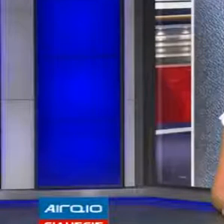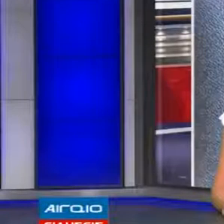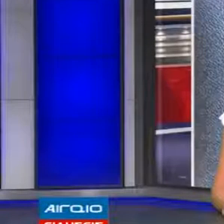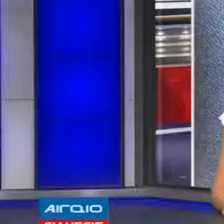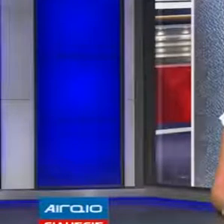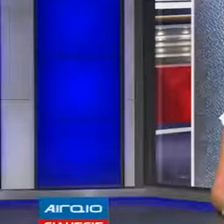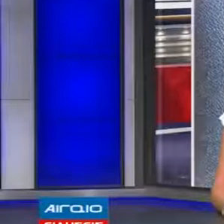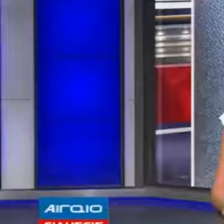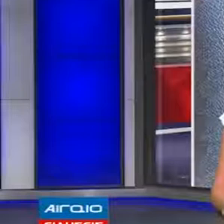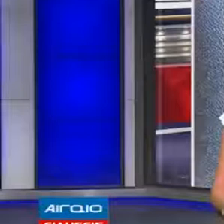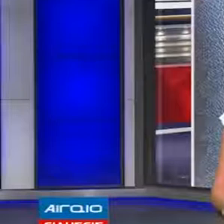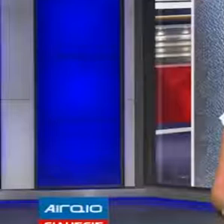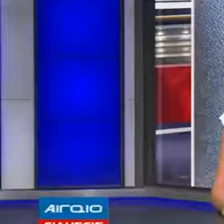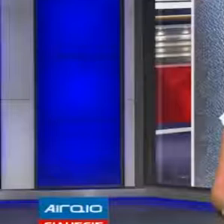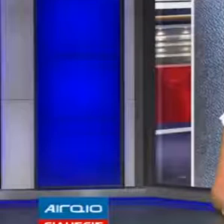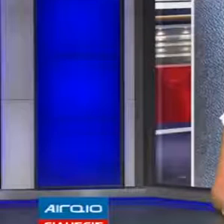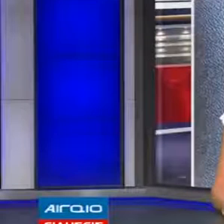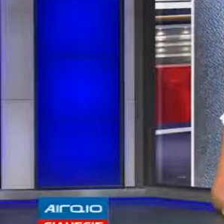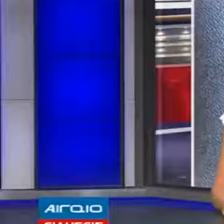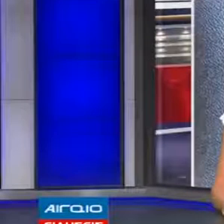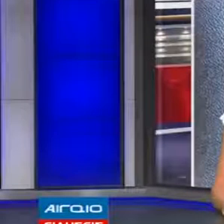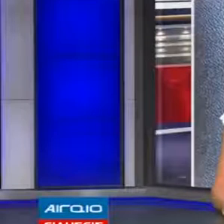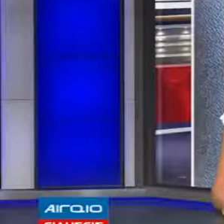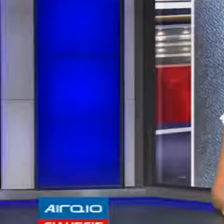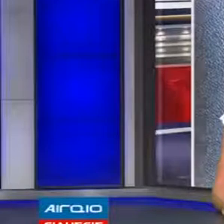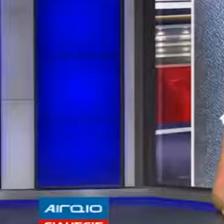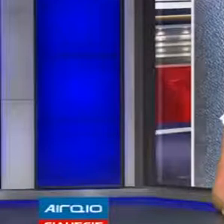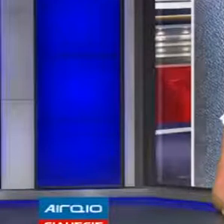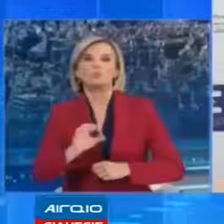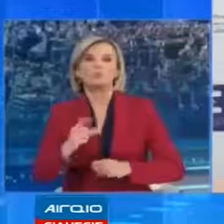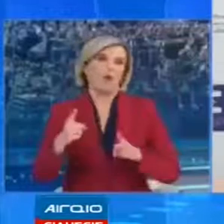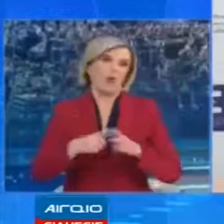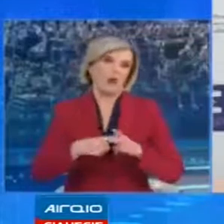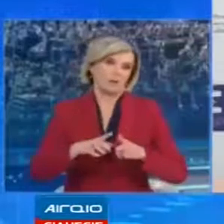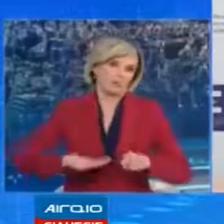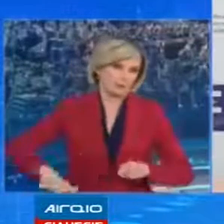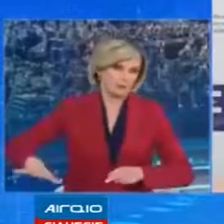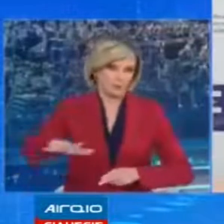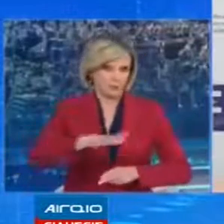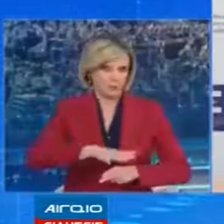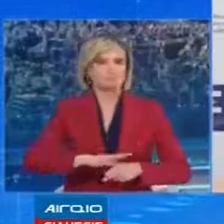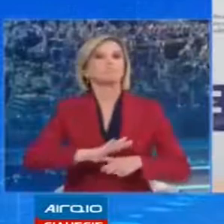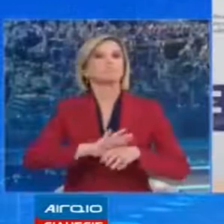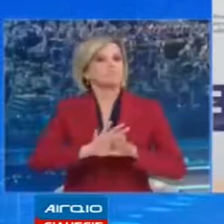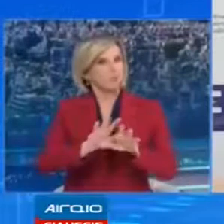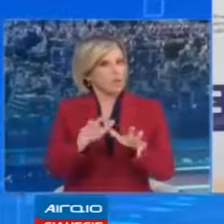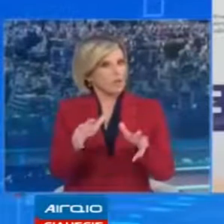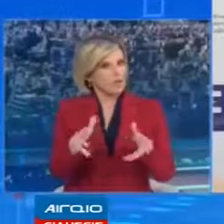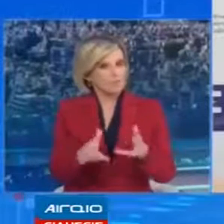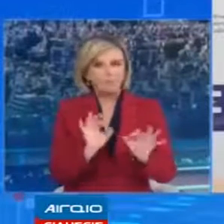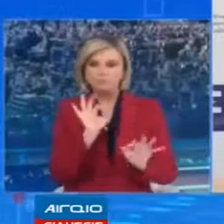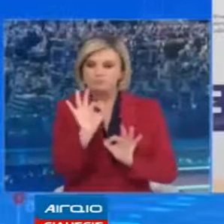Πάσχα. Επιβαρημένο είναι το φορτίο σε Ιταλοκαρνανία και σε κάποια νησιά. Το επιδημιολογικό φορτίο της